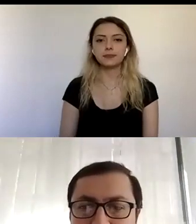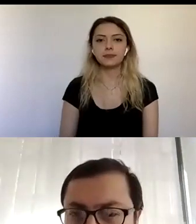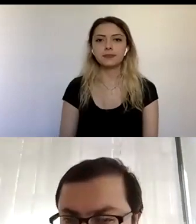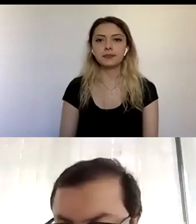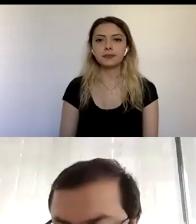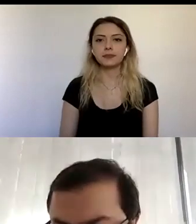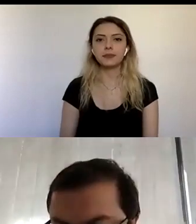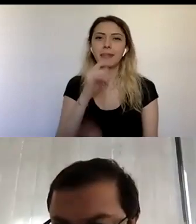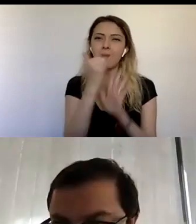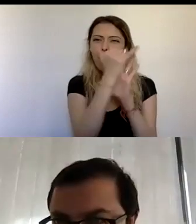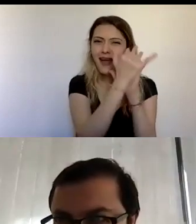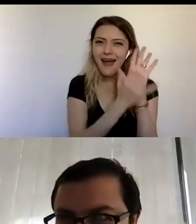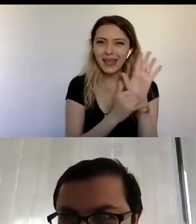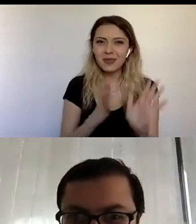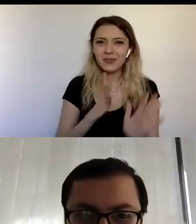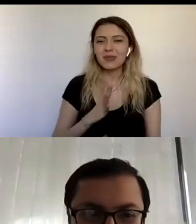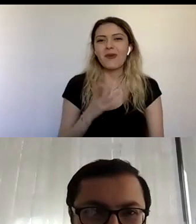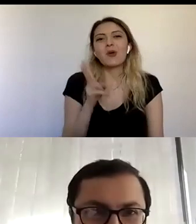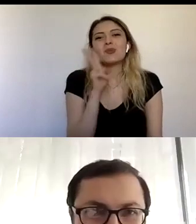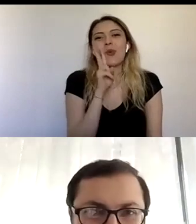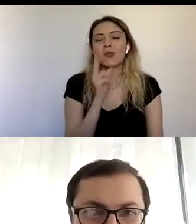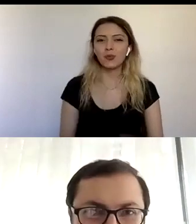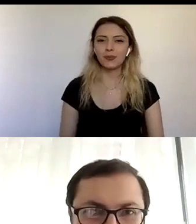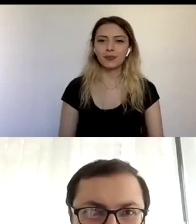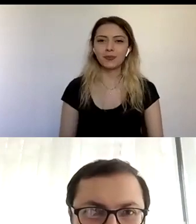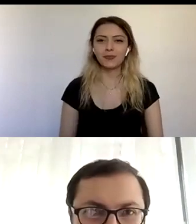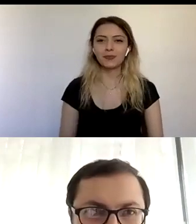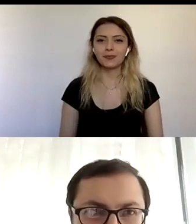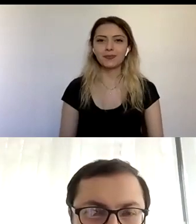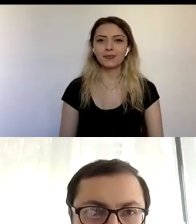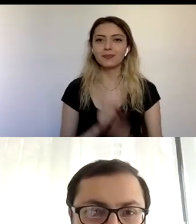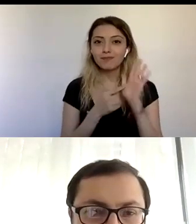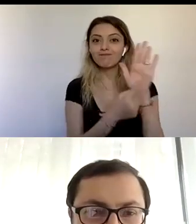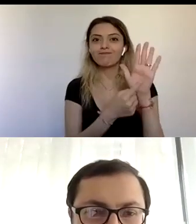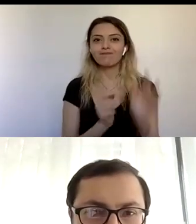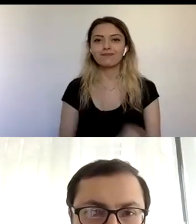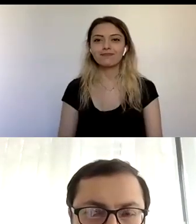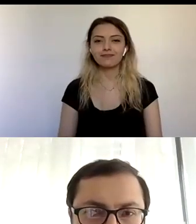bir kısacık yine anketimiz olacak. Ben hemen bir onu yapayım.